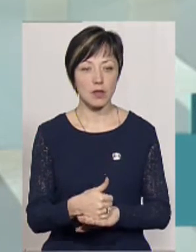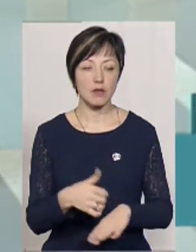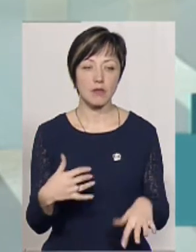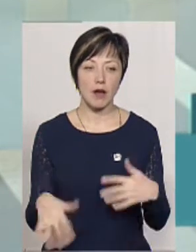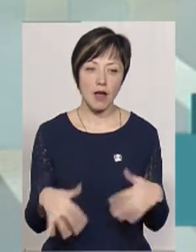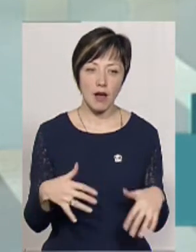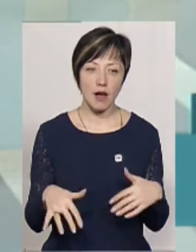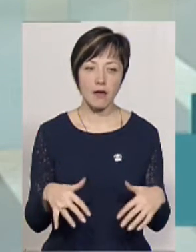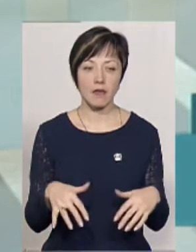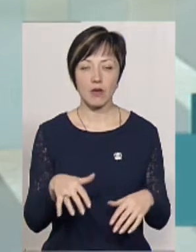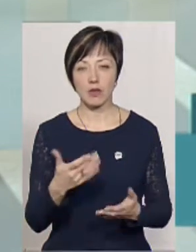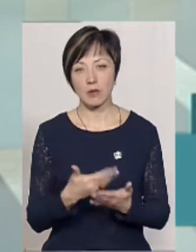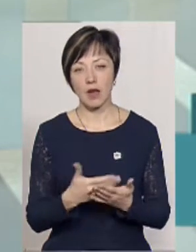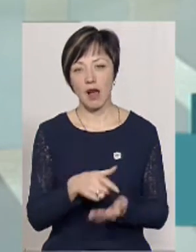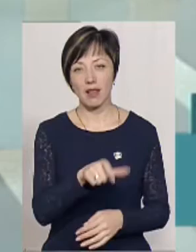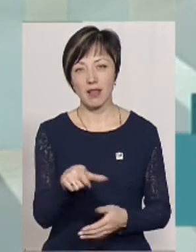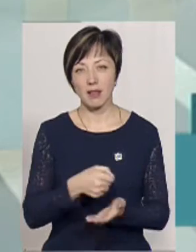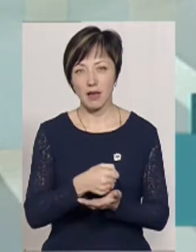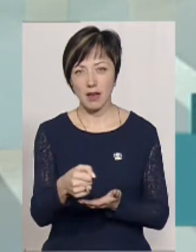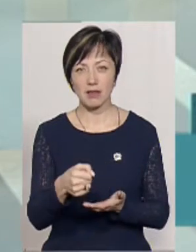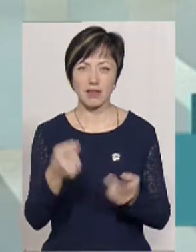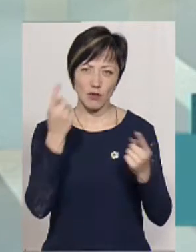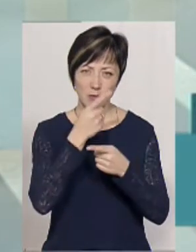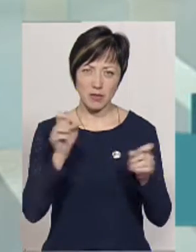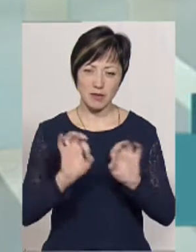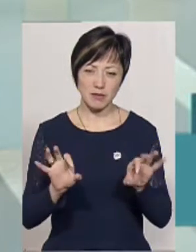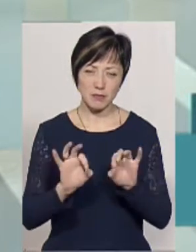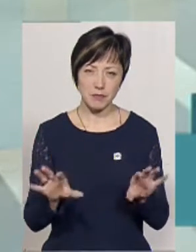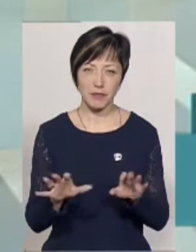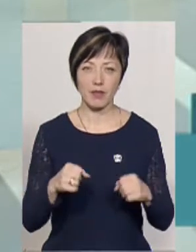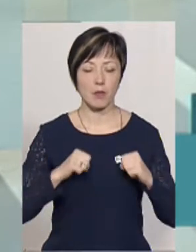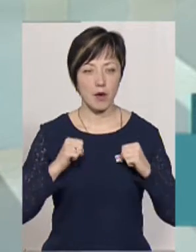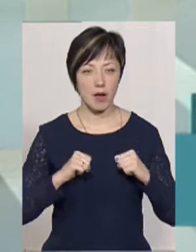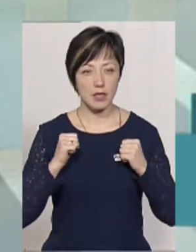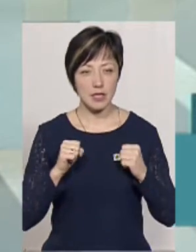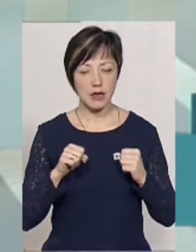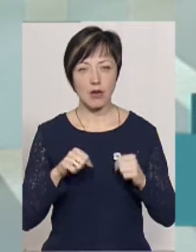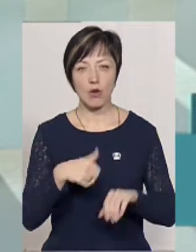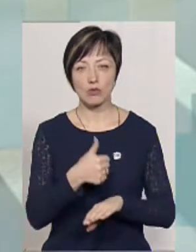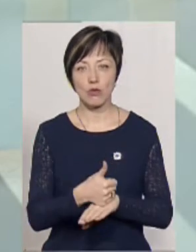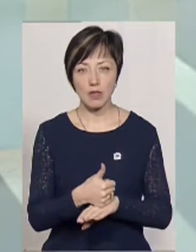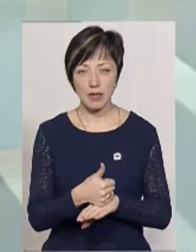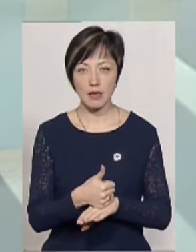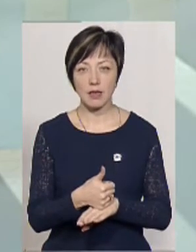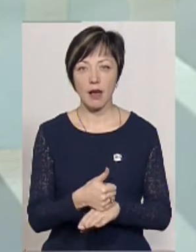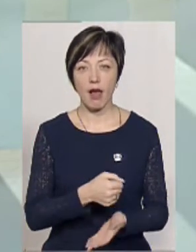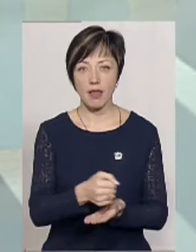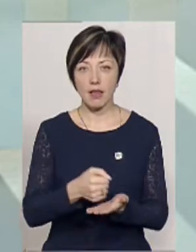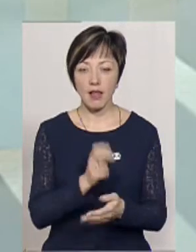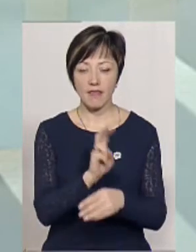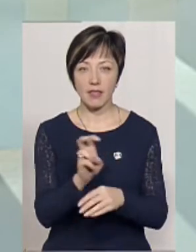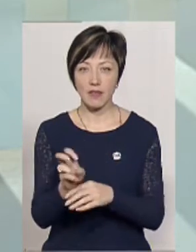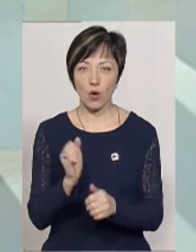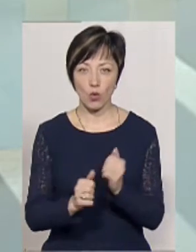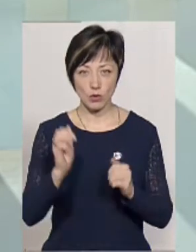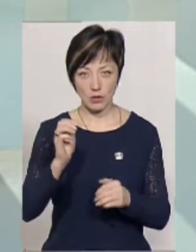мляво. В основному кандидати заполоняли інформаційний простір і намагались, основні топ-кандидати, намагались відвідати кожний